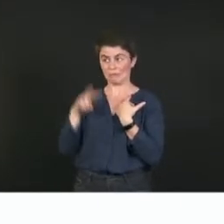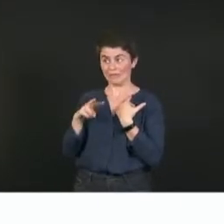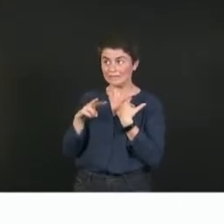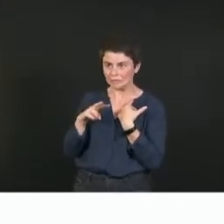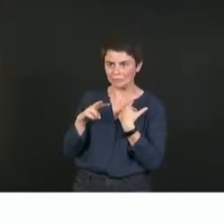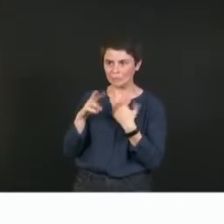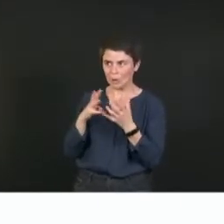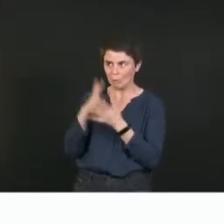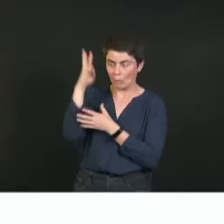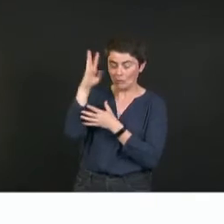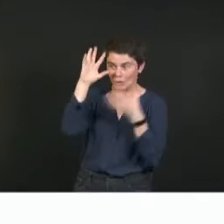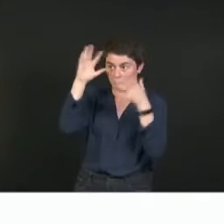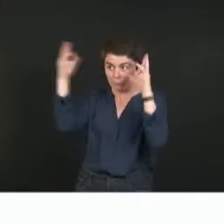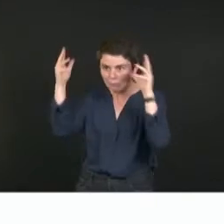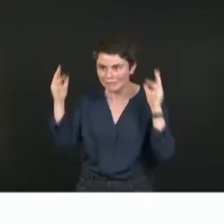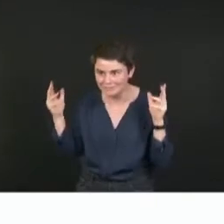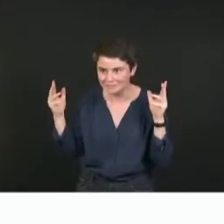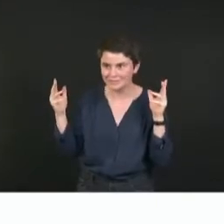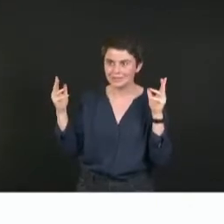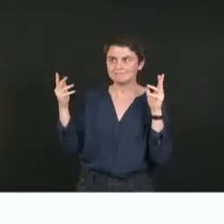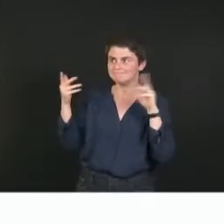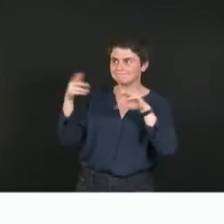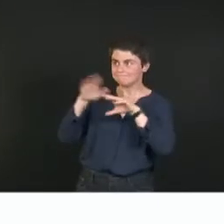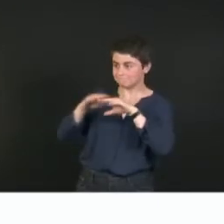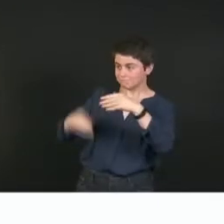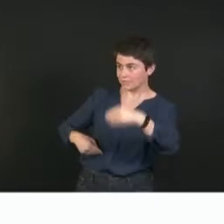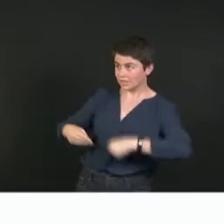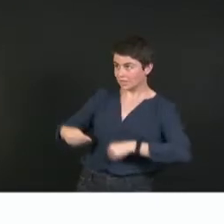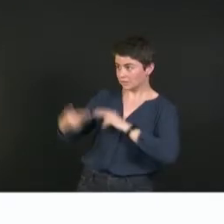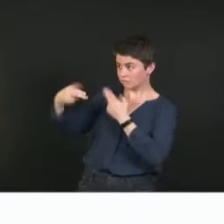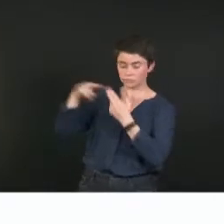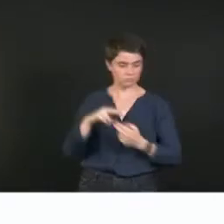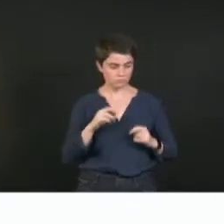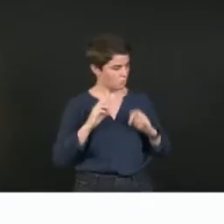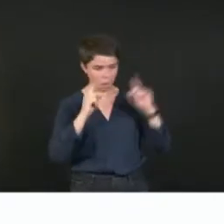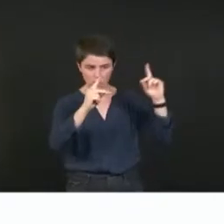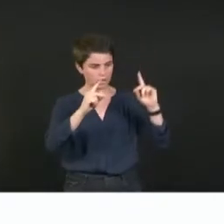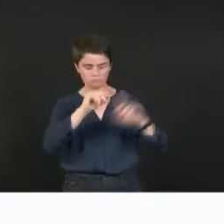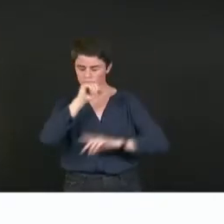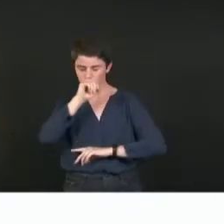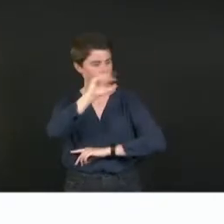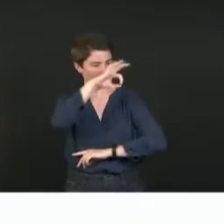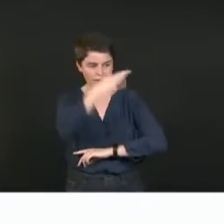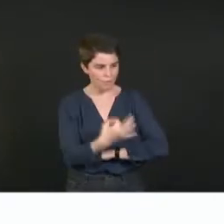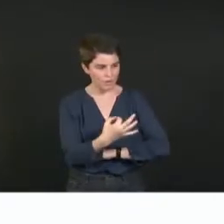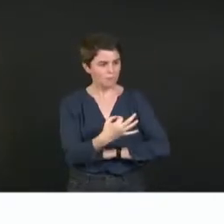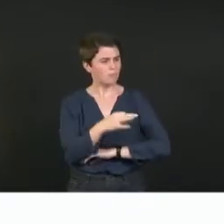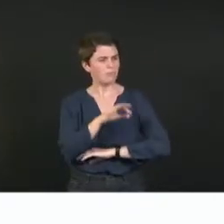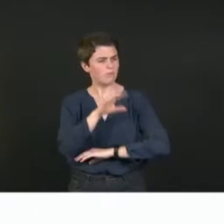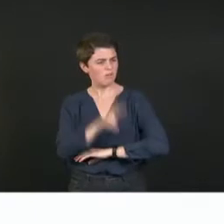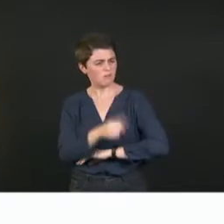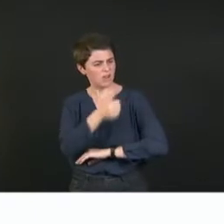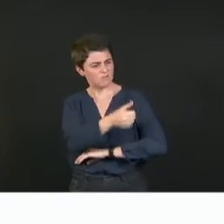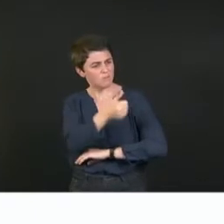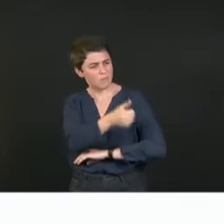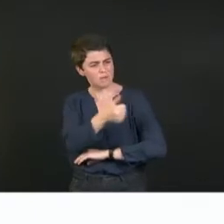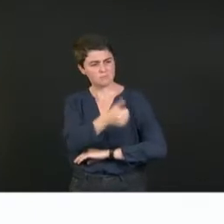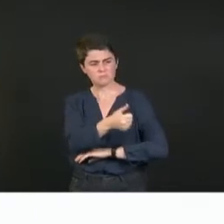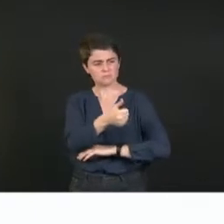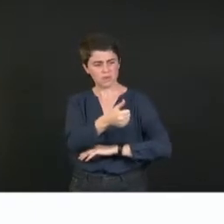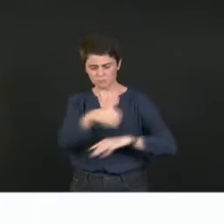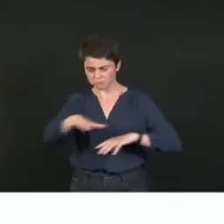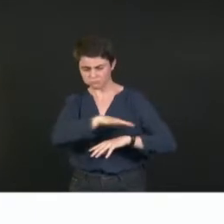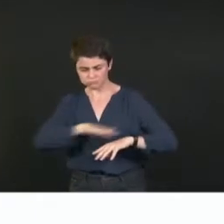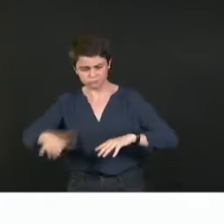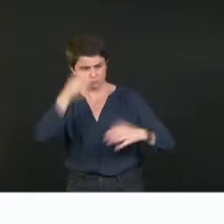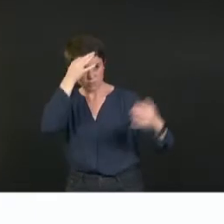de proposer cet échange. Et la directrice nous a dit, c'est banco, j'adore, mais vous n'allez pas faire la conception de